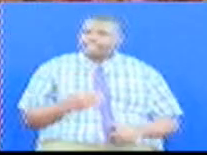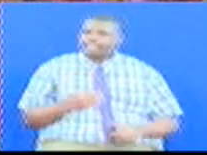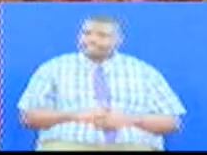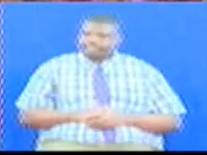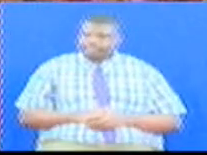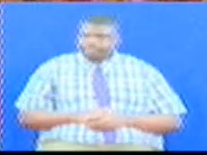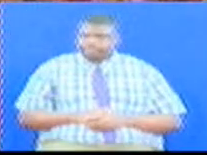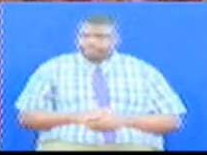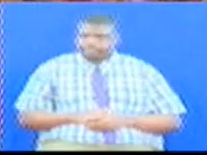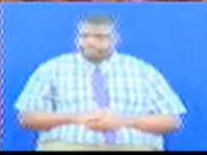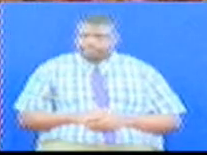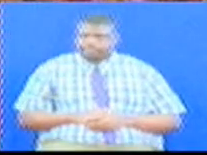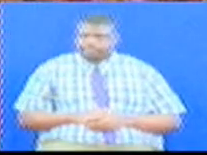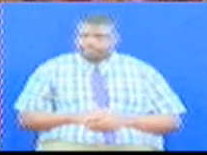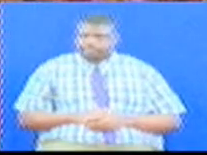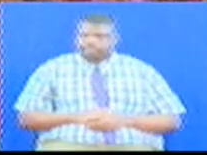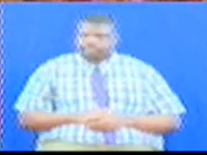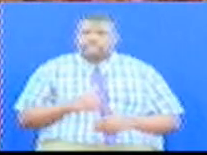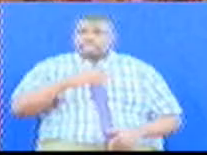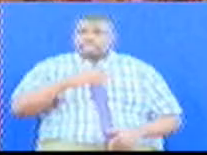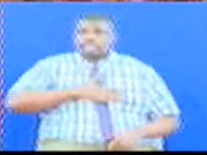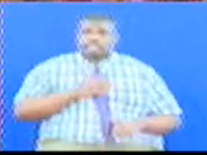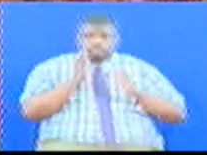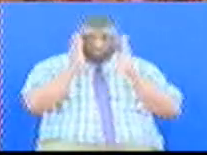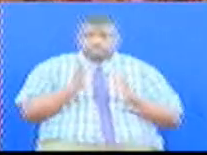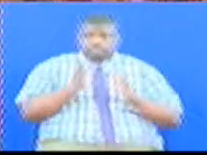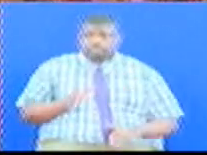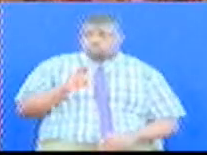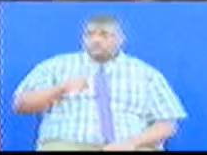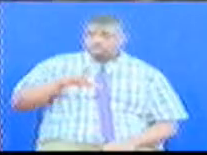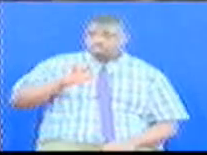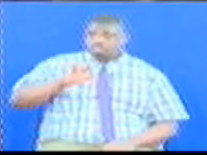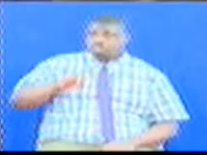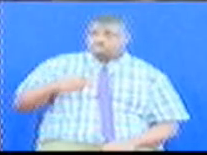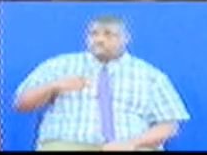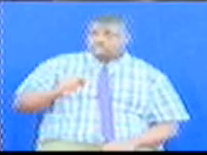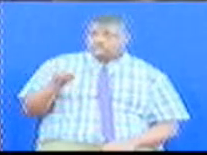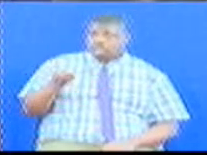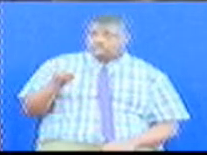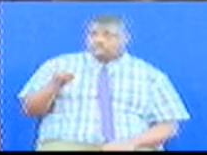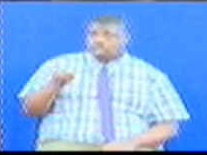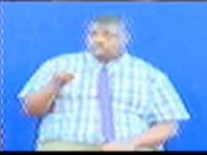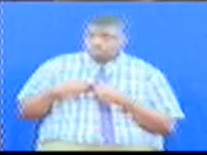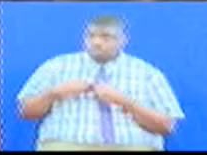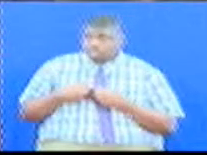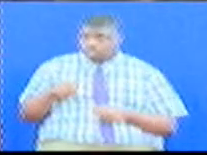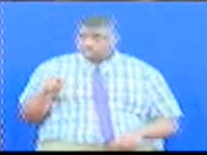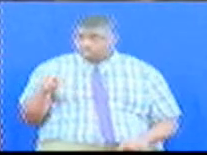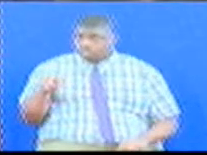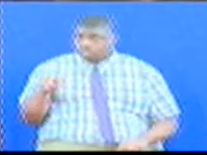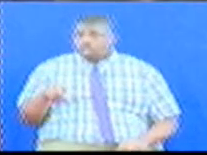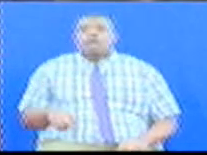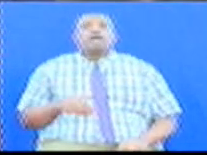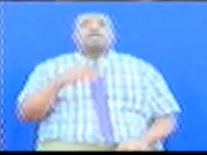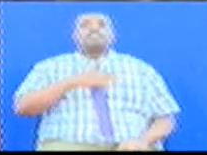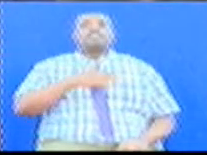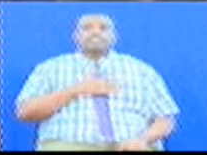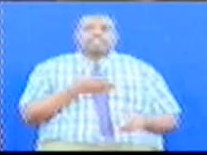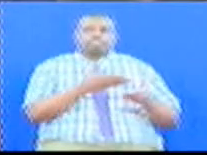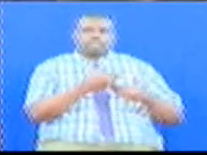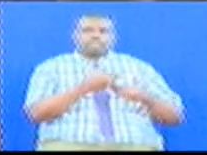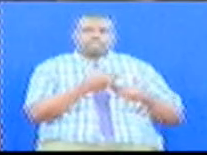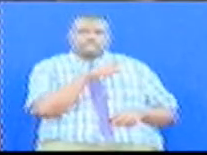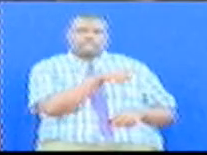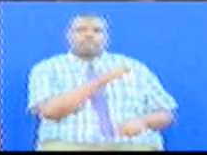Asante sana Mheshimiwa. Good luck Mlinga, unaipokea taarifa hiyo? Asante Mheshimiwa Speaker, nimeipokea. Hao ndio wanasheria